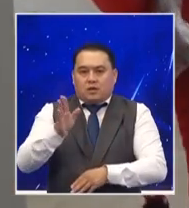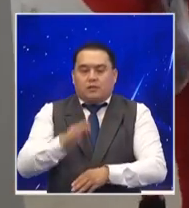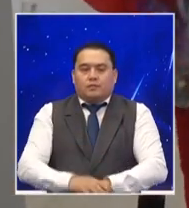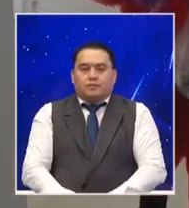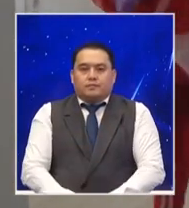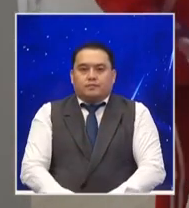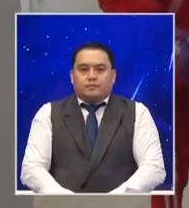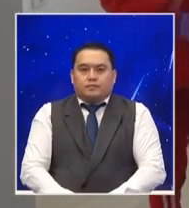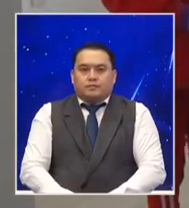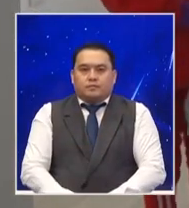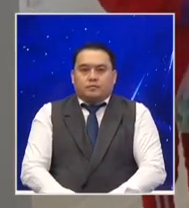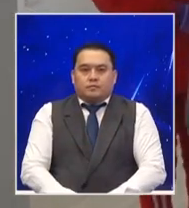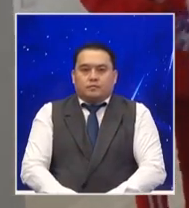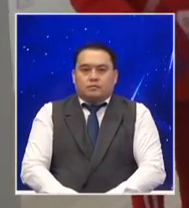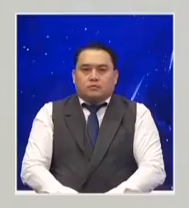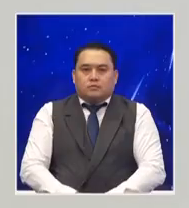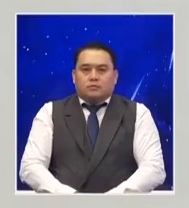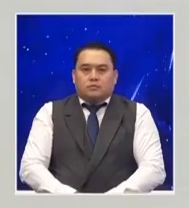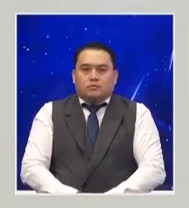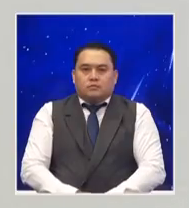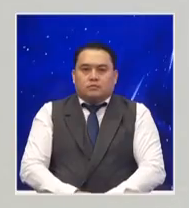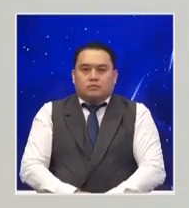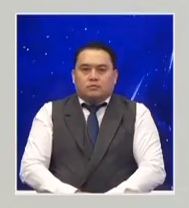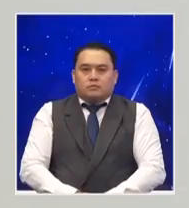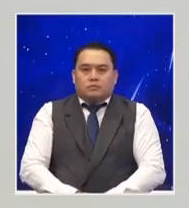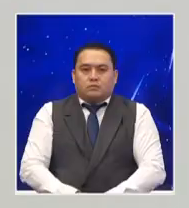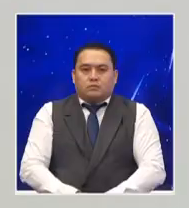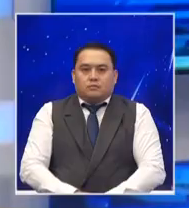Рахат Рахымжанов, Степан Мирешка, Жетісу арнасы.